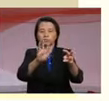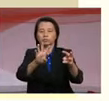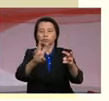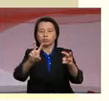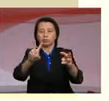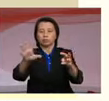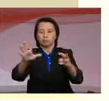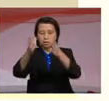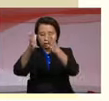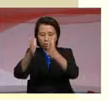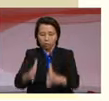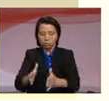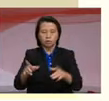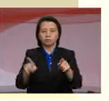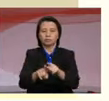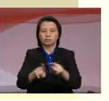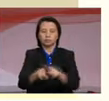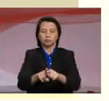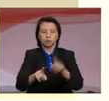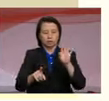16,425 individu bersamaan dengan